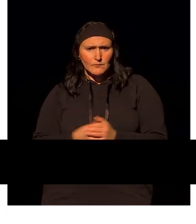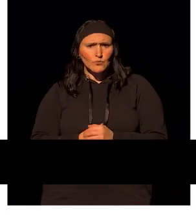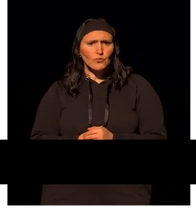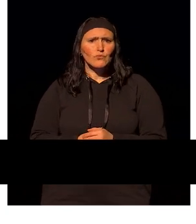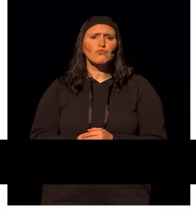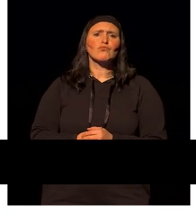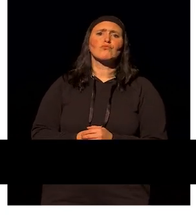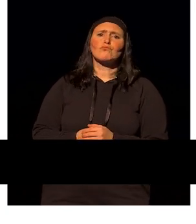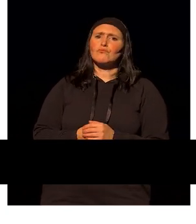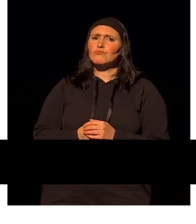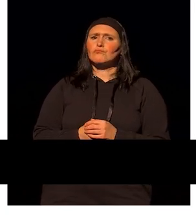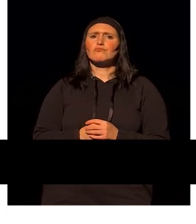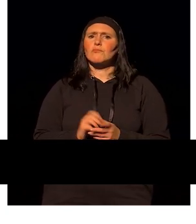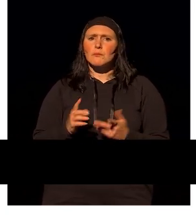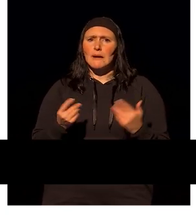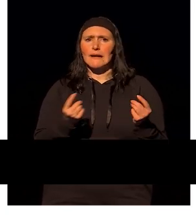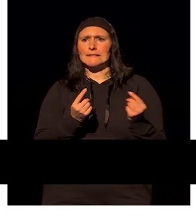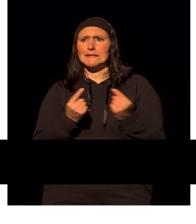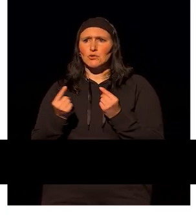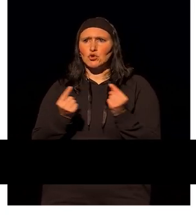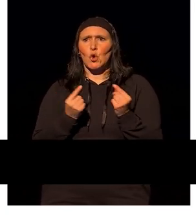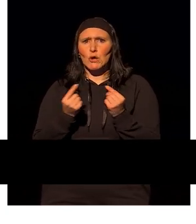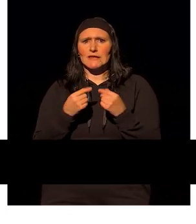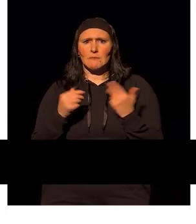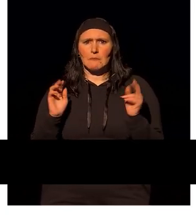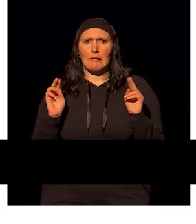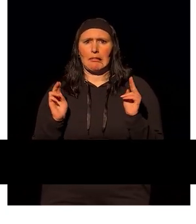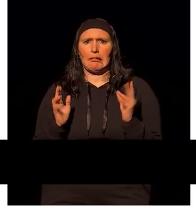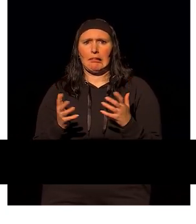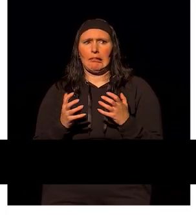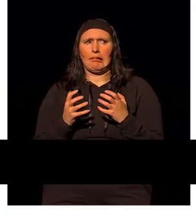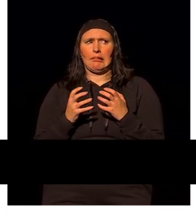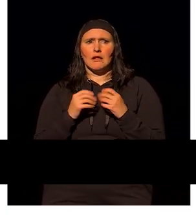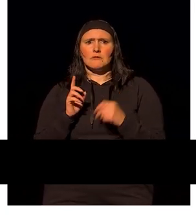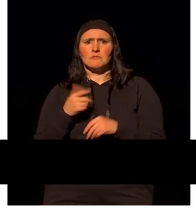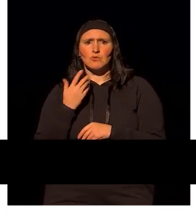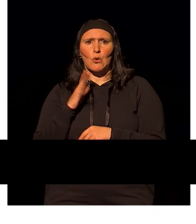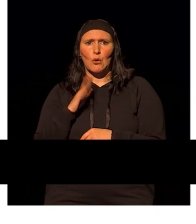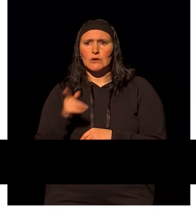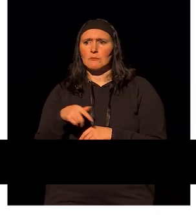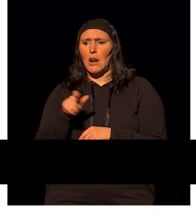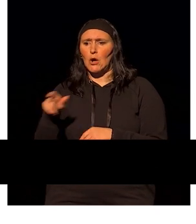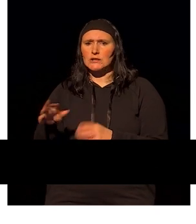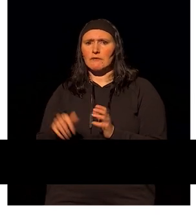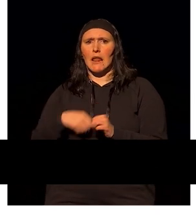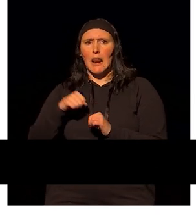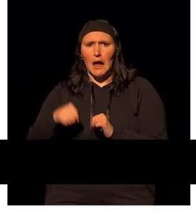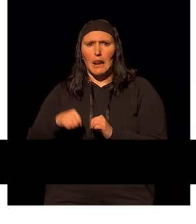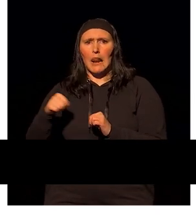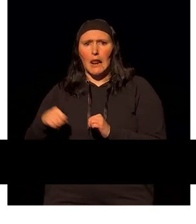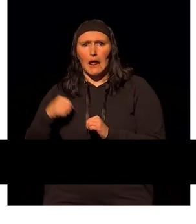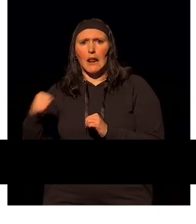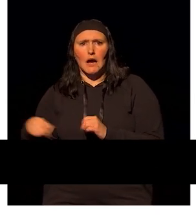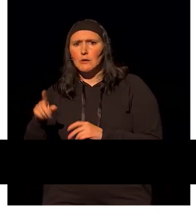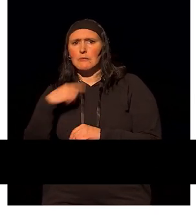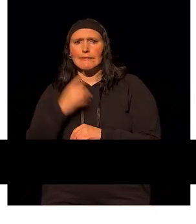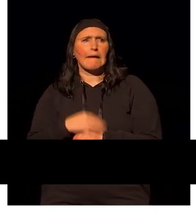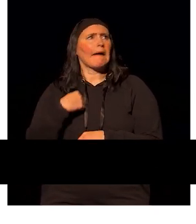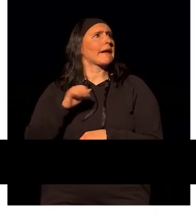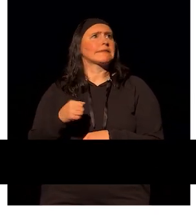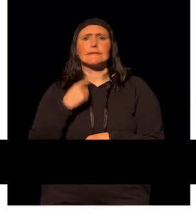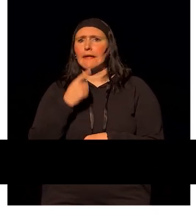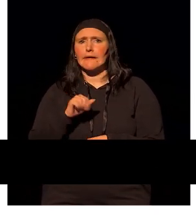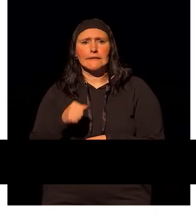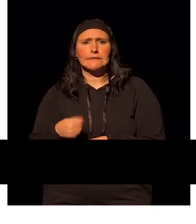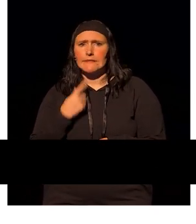enger, ich kann nicht reden und man hört die ganze Zeit diese Leute, die nicht aufhören zu reden, dass sie nicht reden können. Und ich